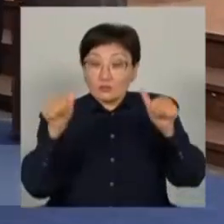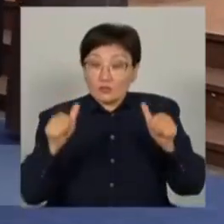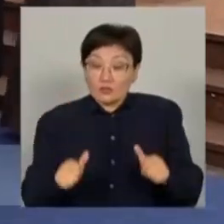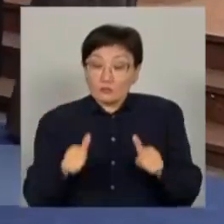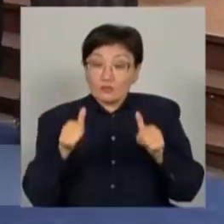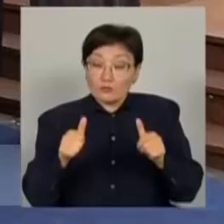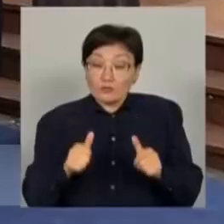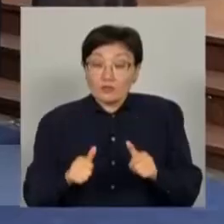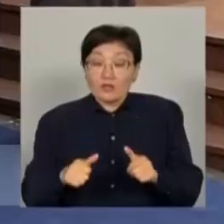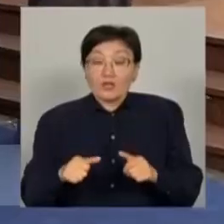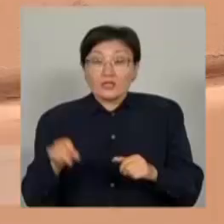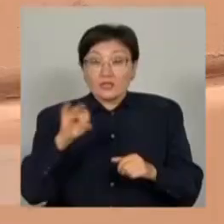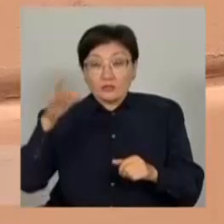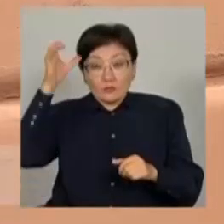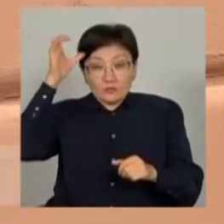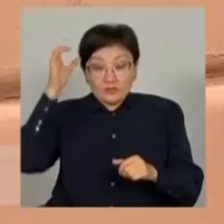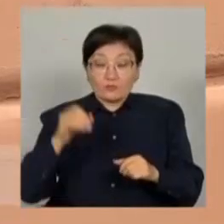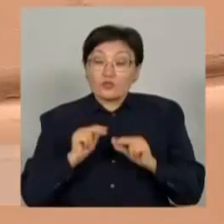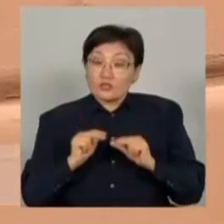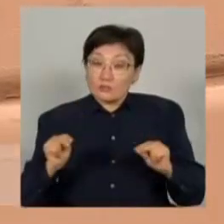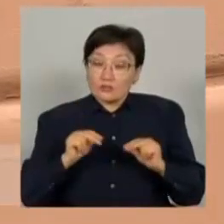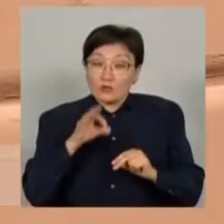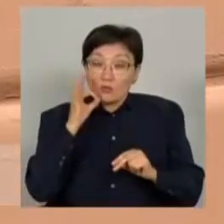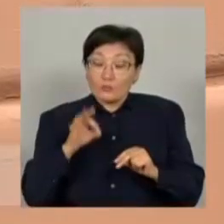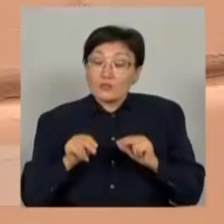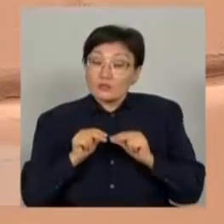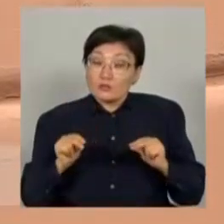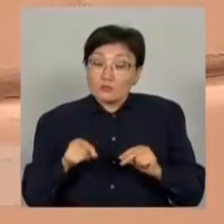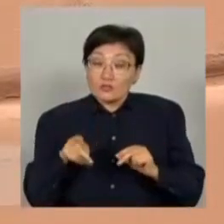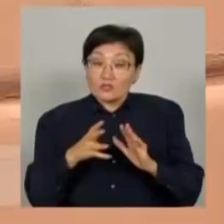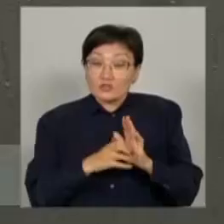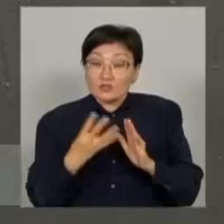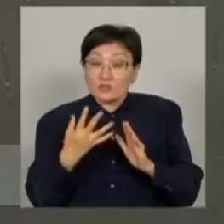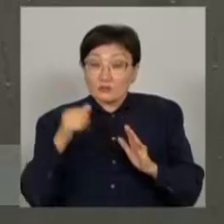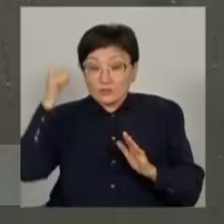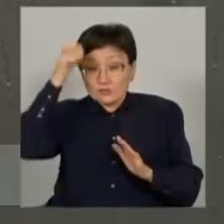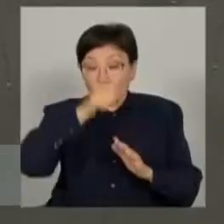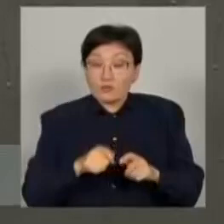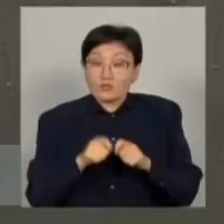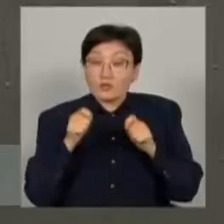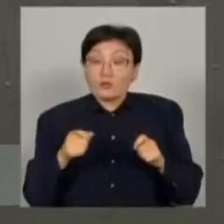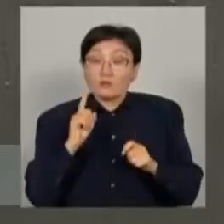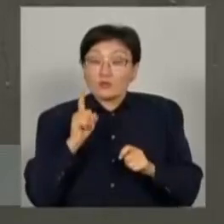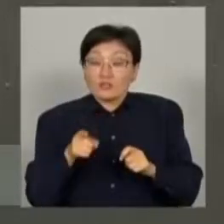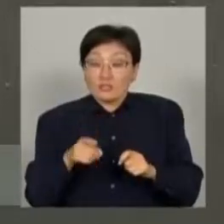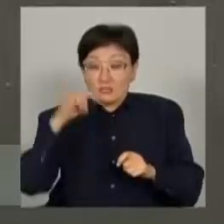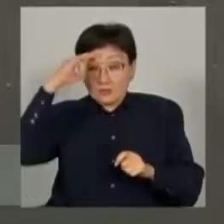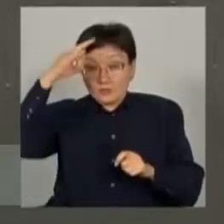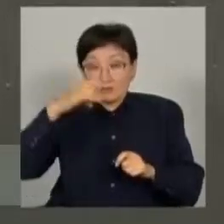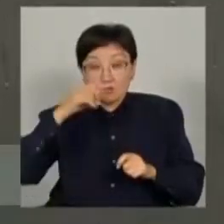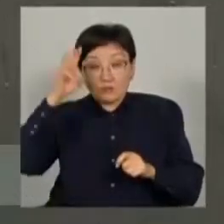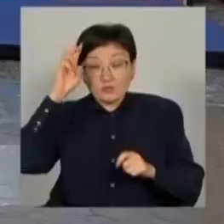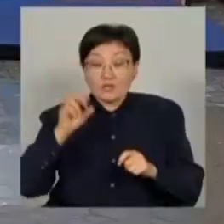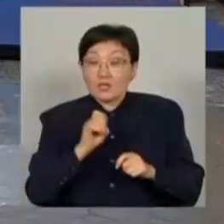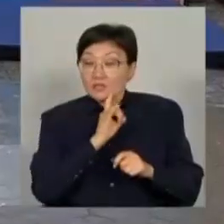кандидаты, доцент, оқу ағарту саласында ұстаздық еткен білікті маман. 1945 жылы ашылғанына бір жыл болған Қазақ мемлекеттік